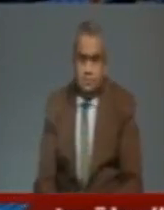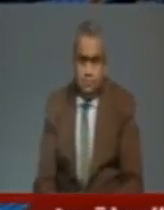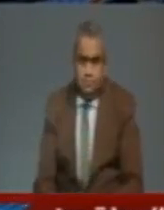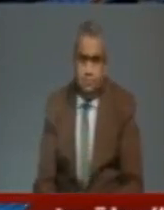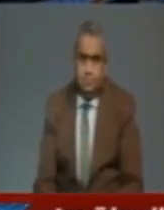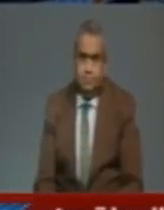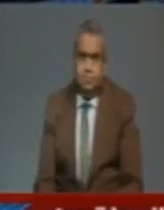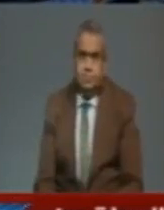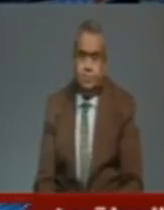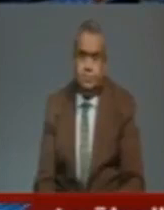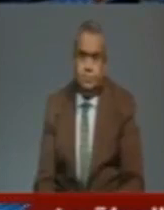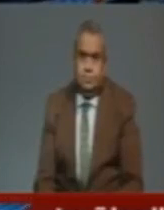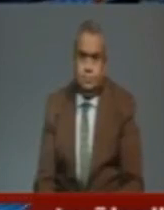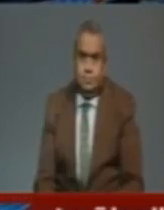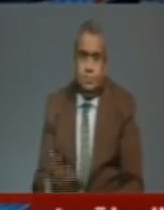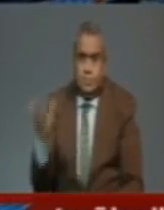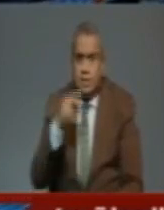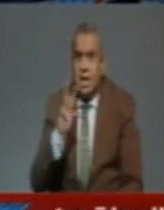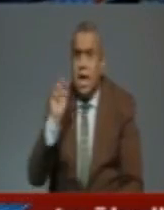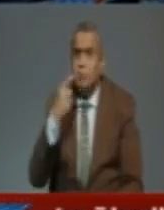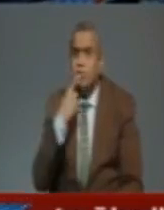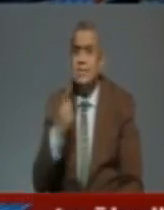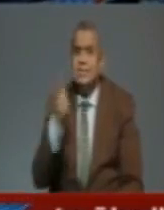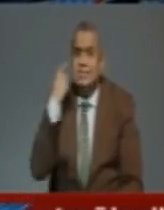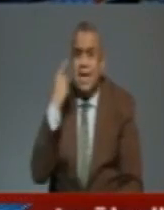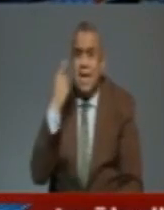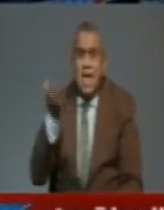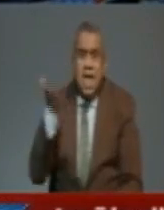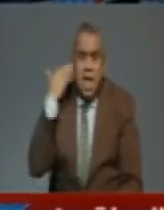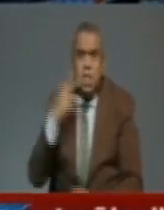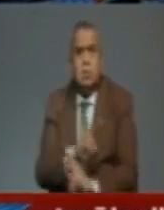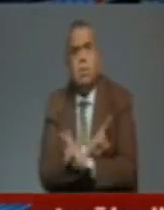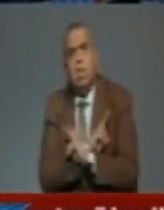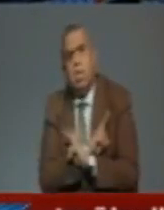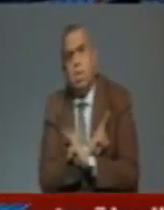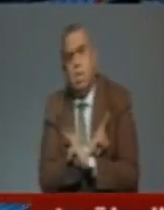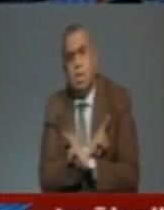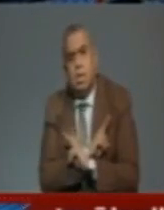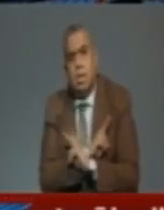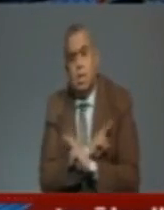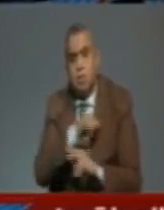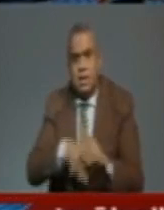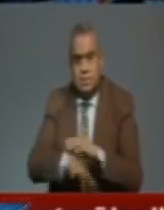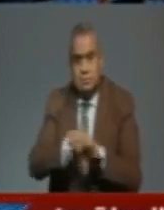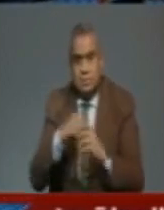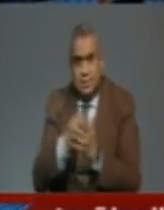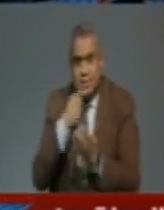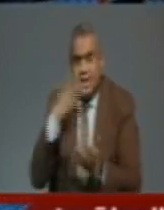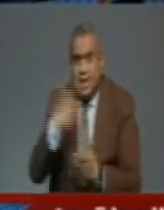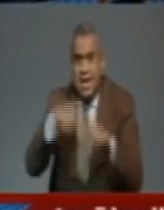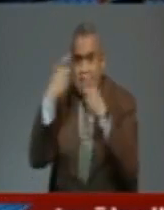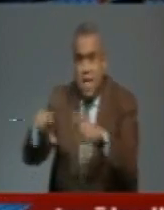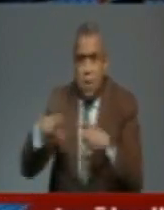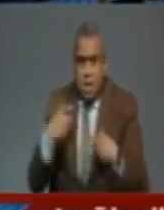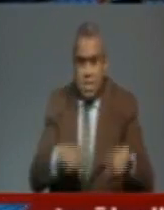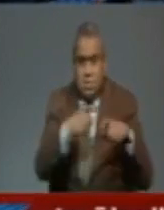ان 25 سنة ما زودناش. طب هي في عمر الدول حجم التطور يقعد